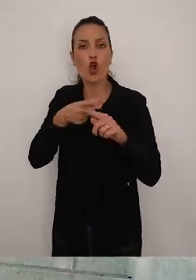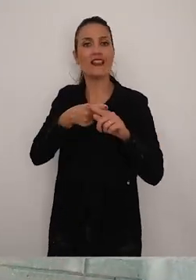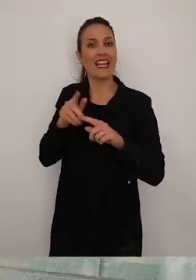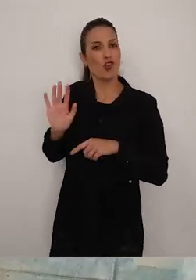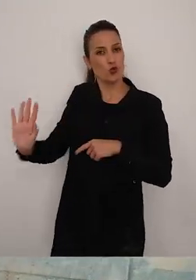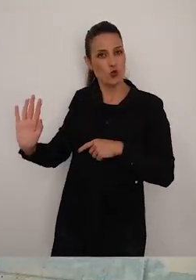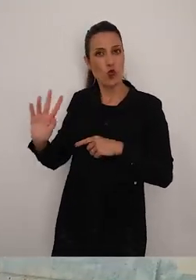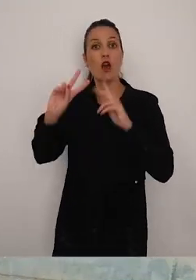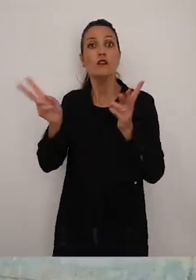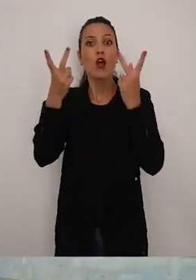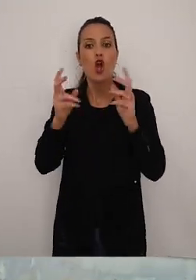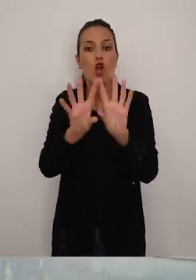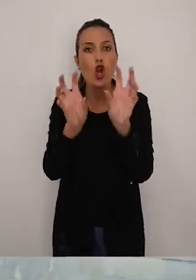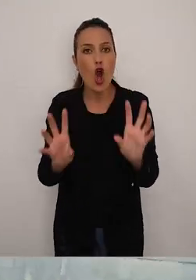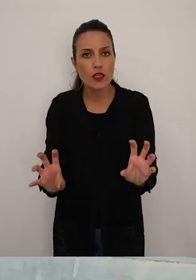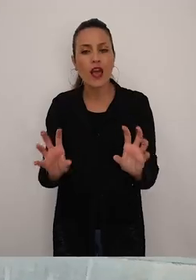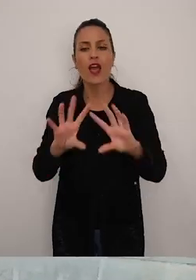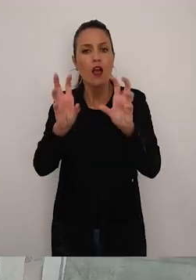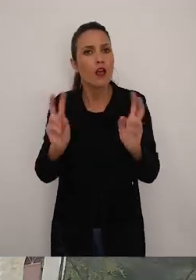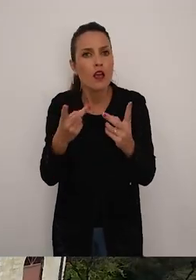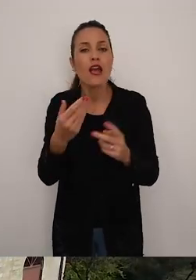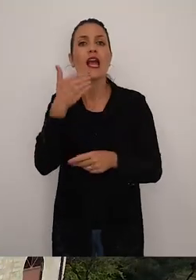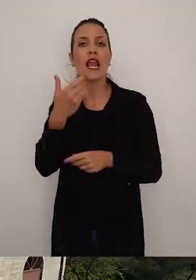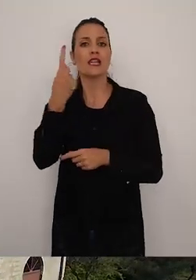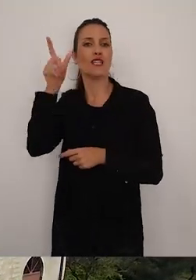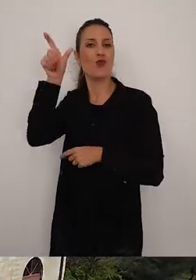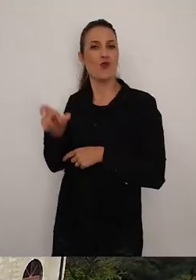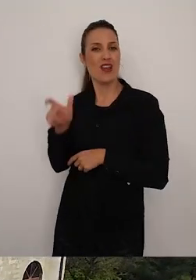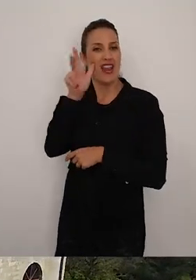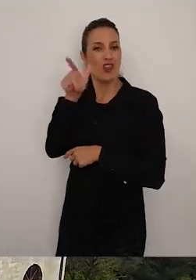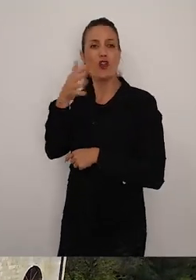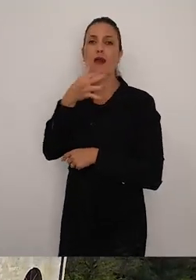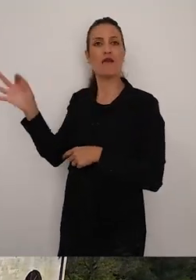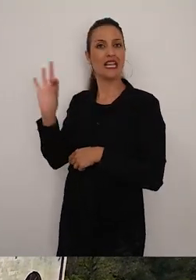una misteriosa grotta grazie all'apparizione di una bellissima signora.